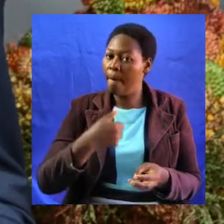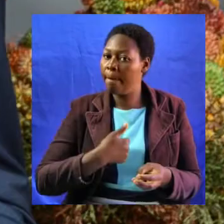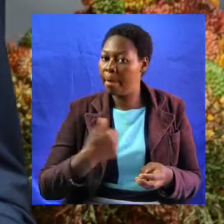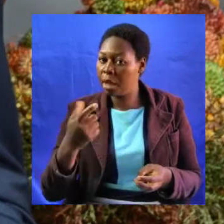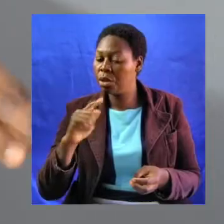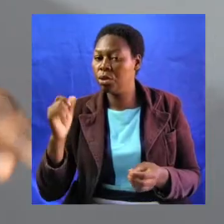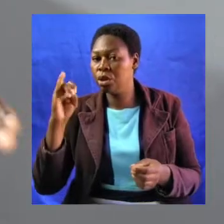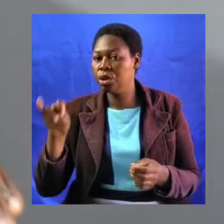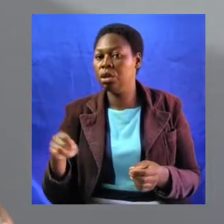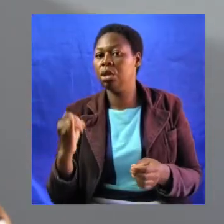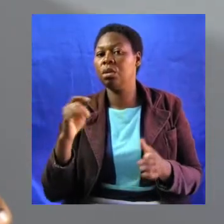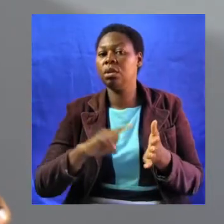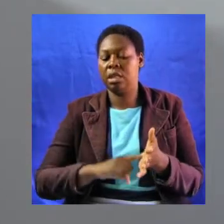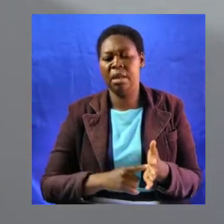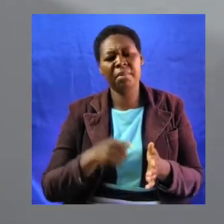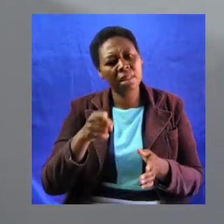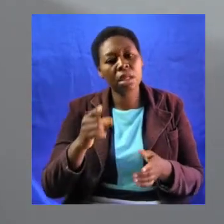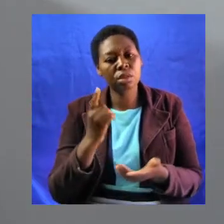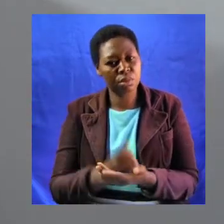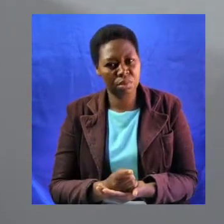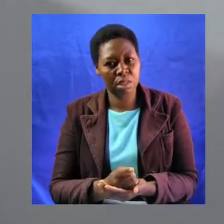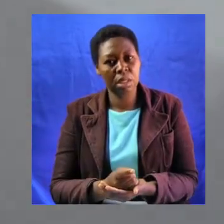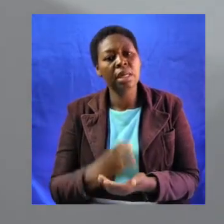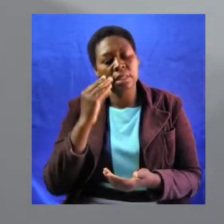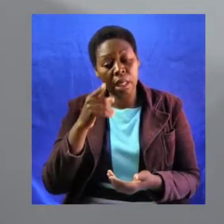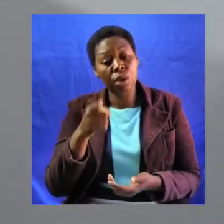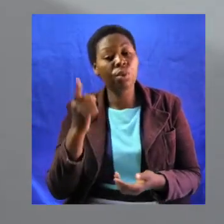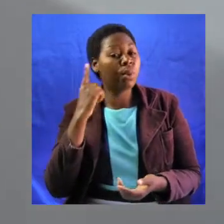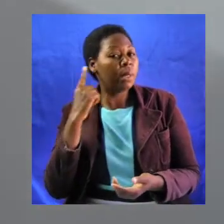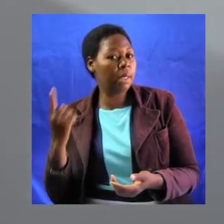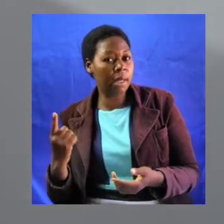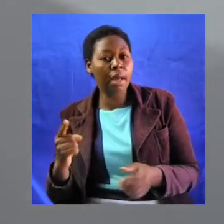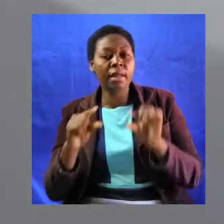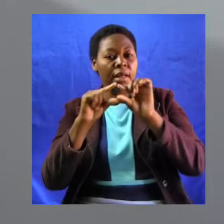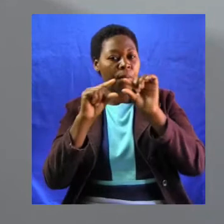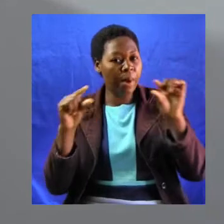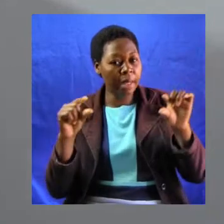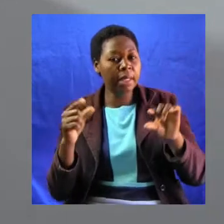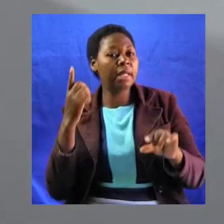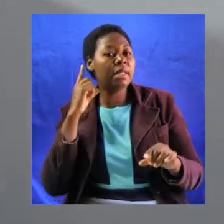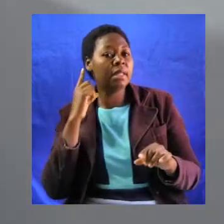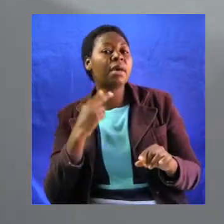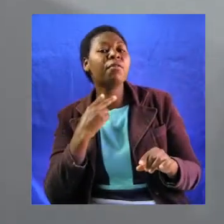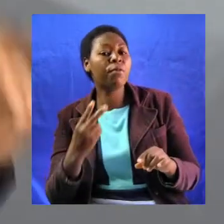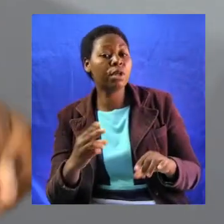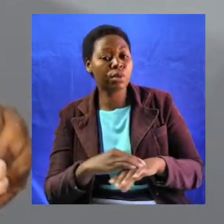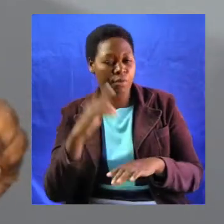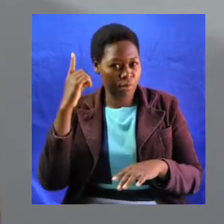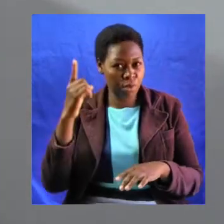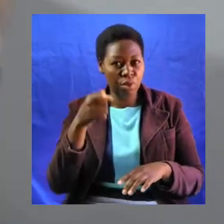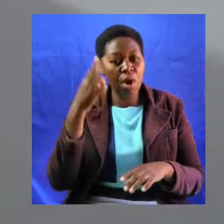vakwe. Kakuita ikakako kekuti unogona kunzwa kutaura kwaMwari wonzwisa kuti Mwari varida kuti